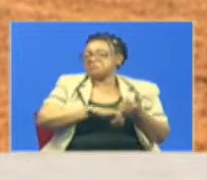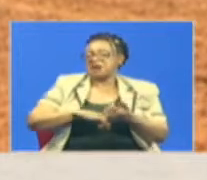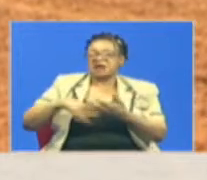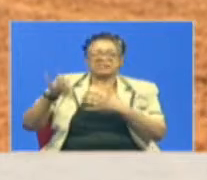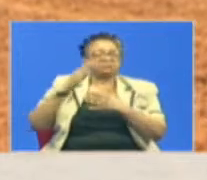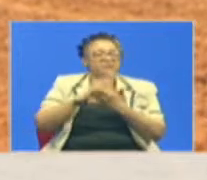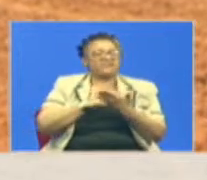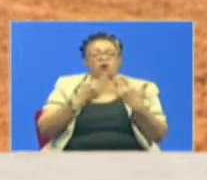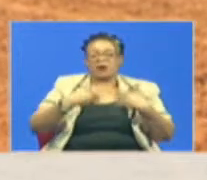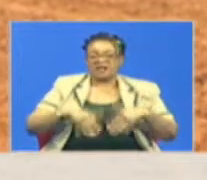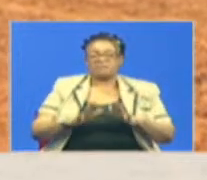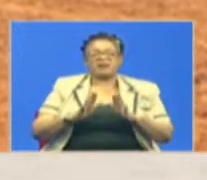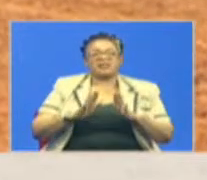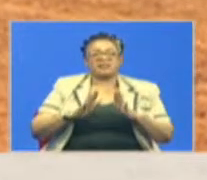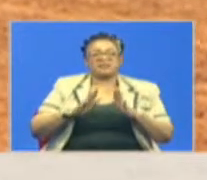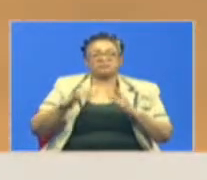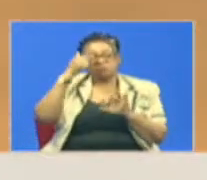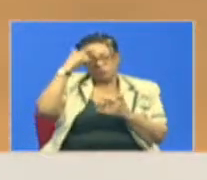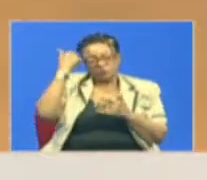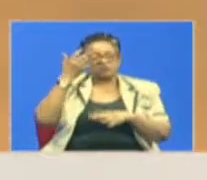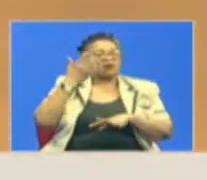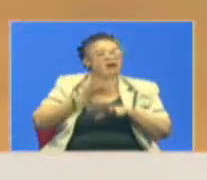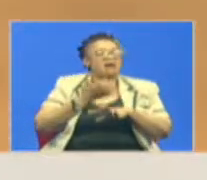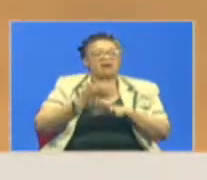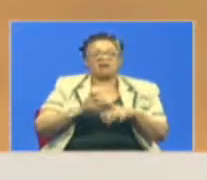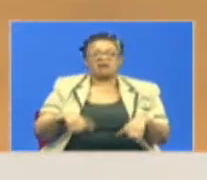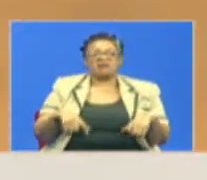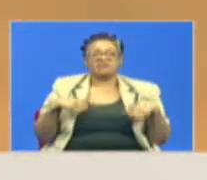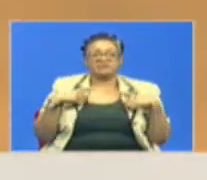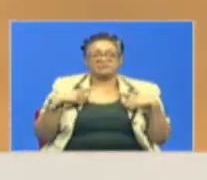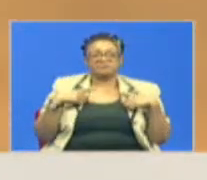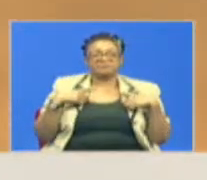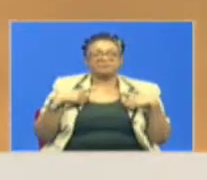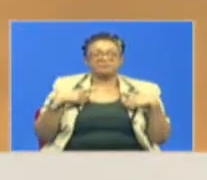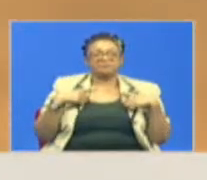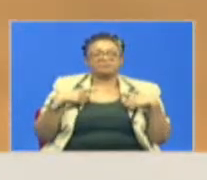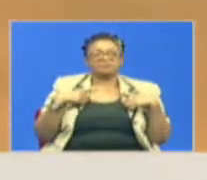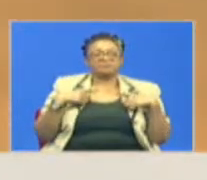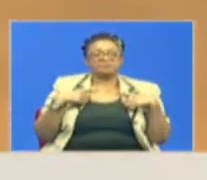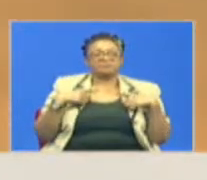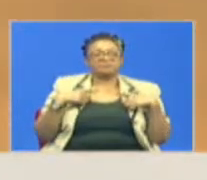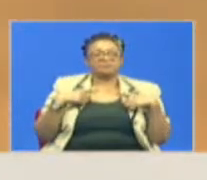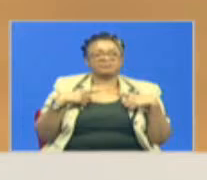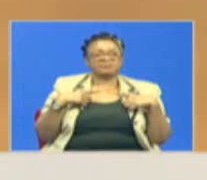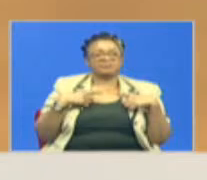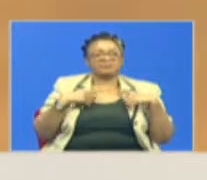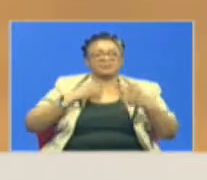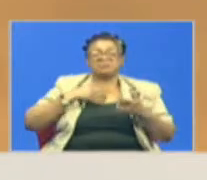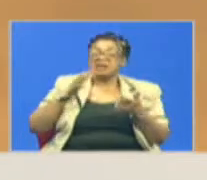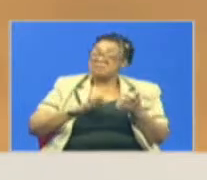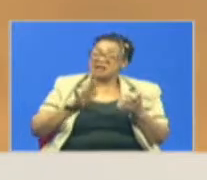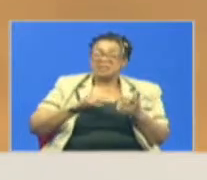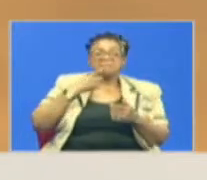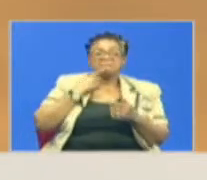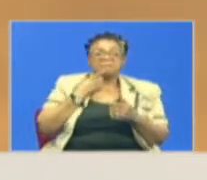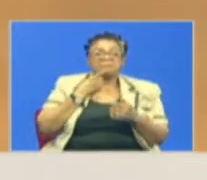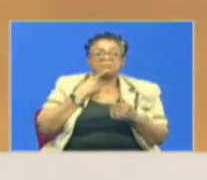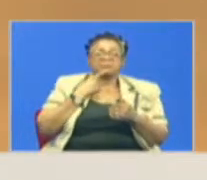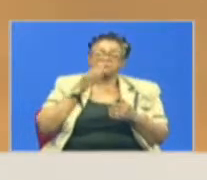kuzaa kutokana na hali ngumu ya maisha. Mamangu alikuwa anasema kwamba huyo mwenye alinipa ujauzito ndio nijeishi na